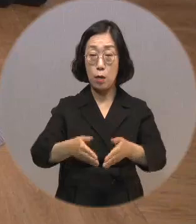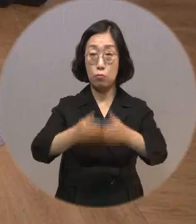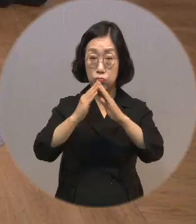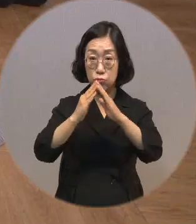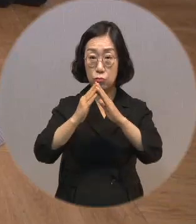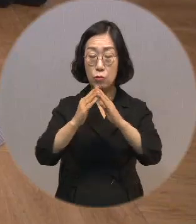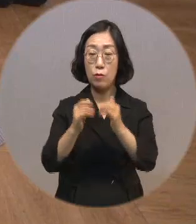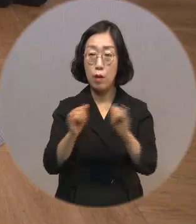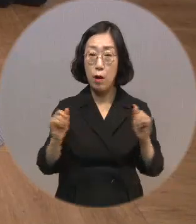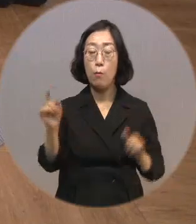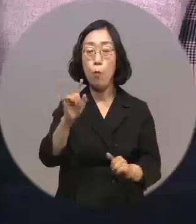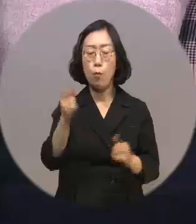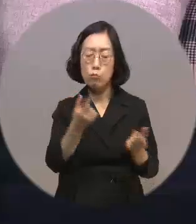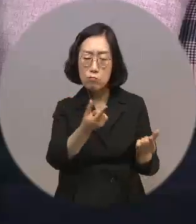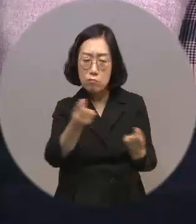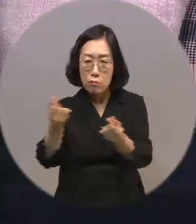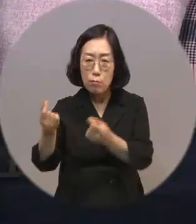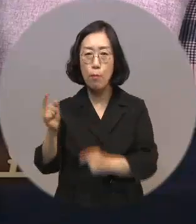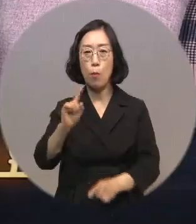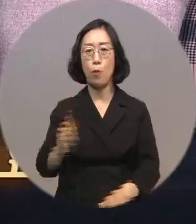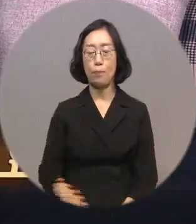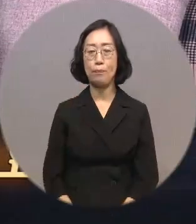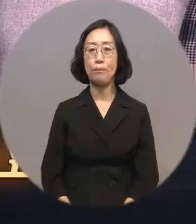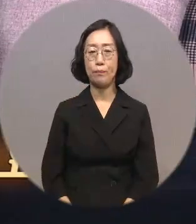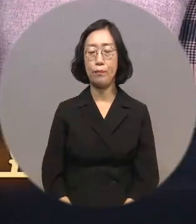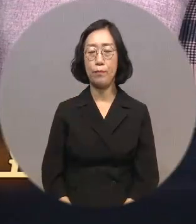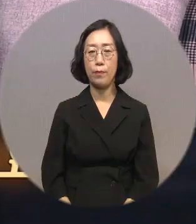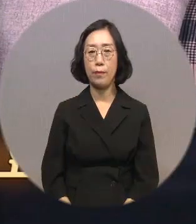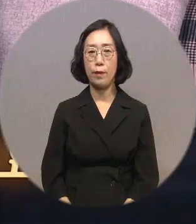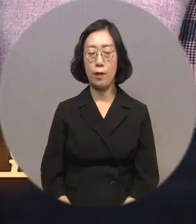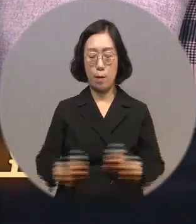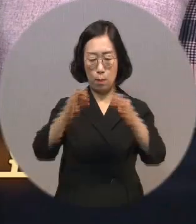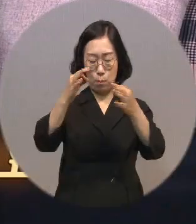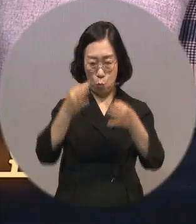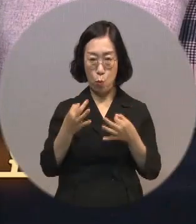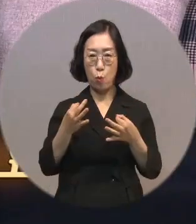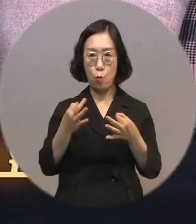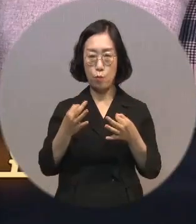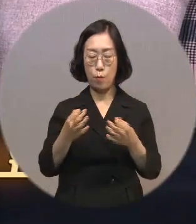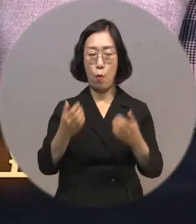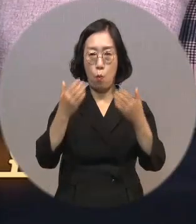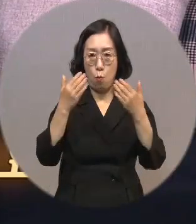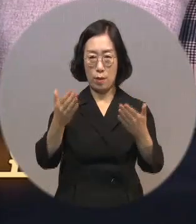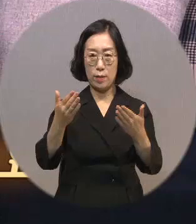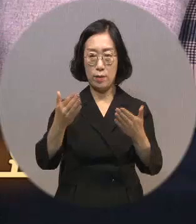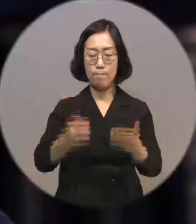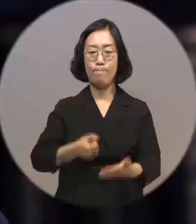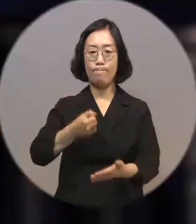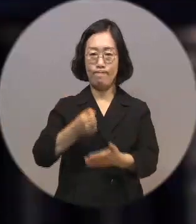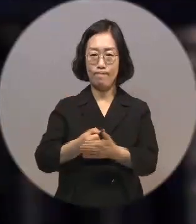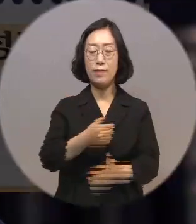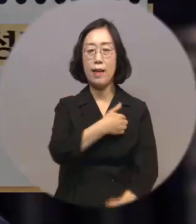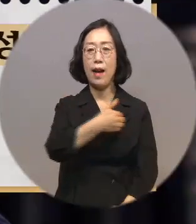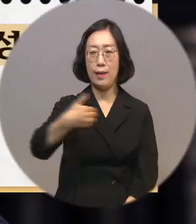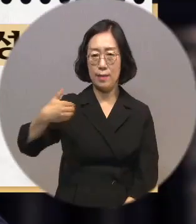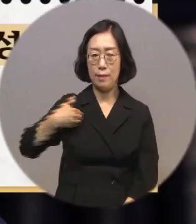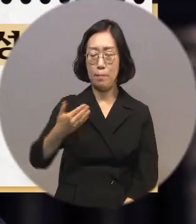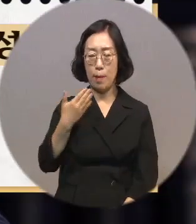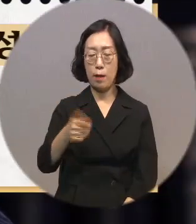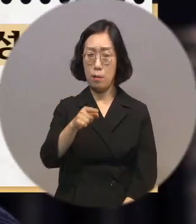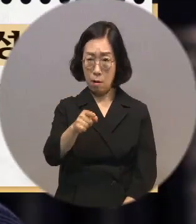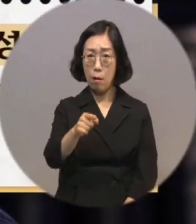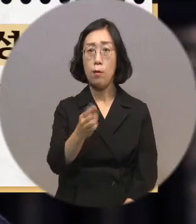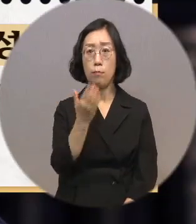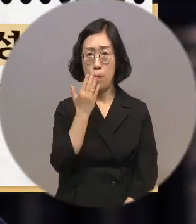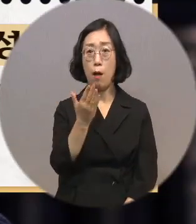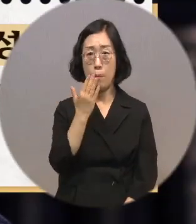공통점이 있더라. 네, 자기 자신에 대한 좀 확신과 자신감인 것 같아요. 자기가 이것을 해낼 수 있다는